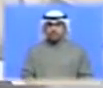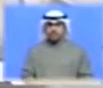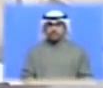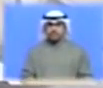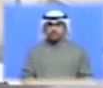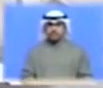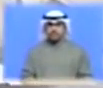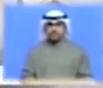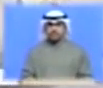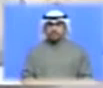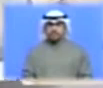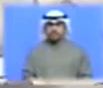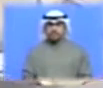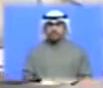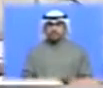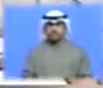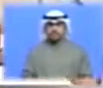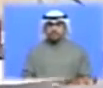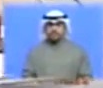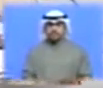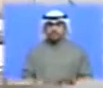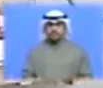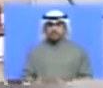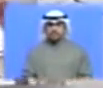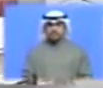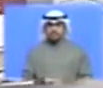صباح الخالد الحمد الصباح.